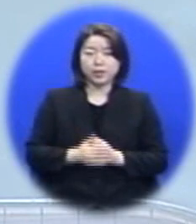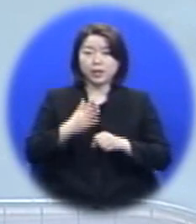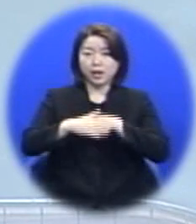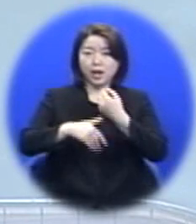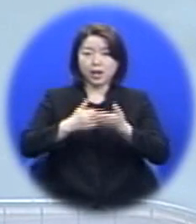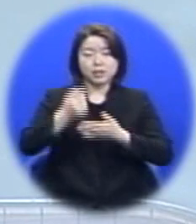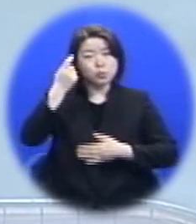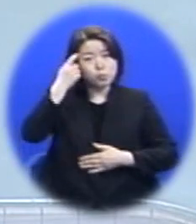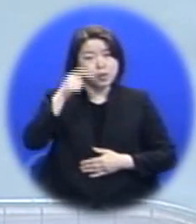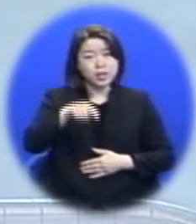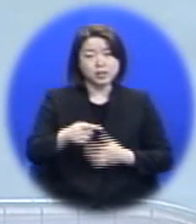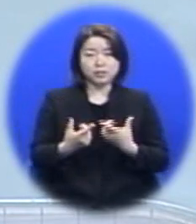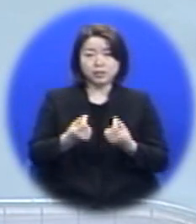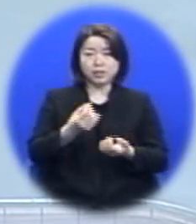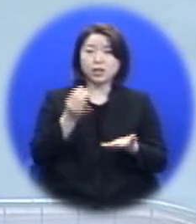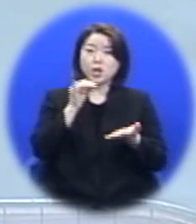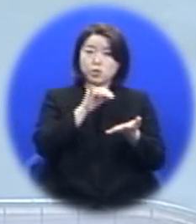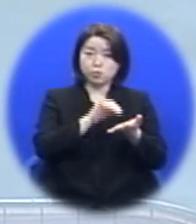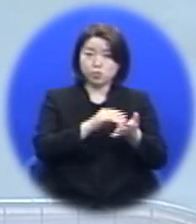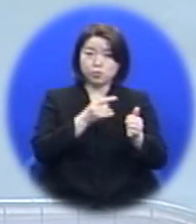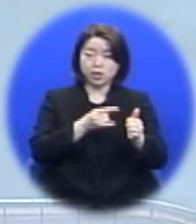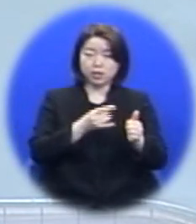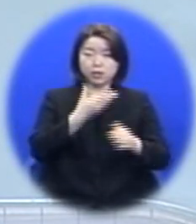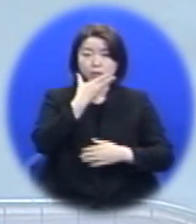하나님이 왜 이렇게 룻에게 복을 주셨을까요?